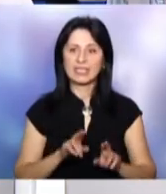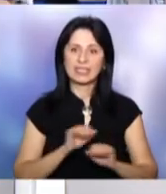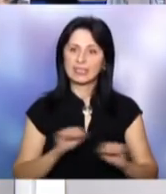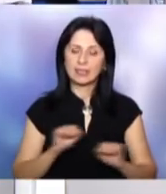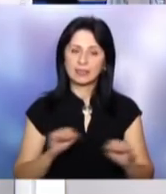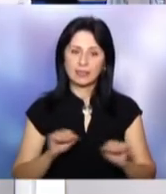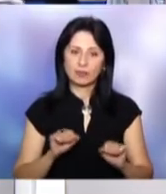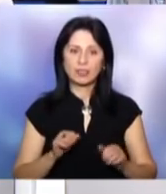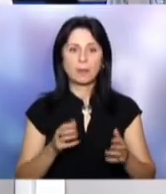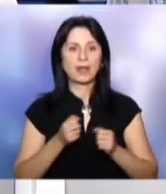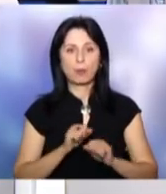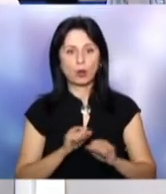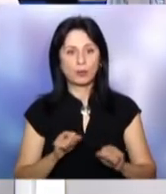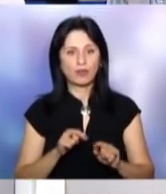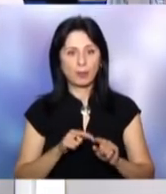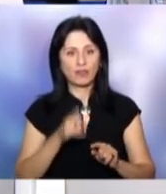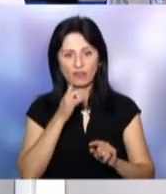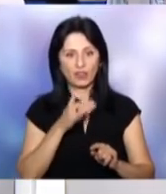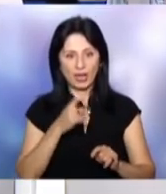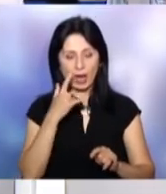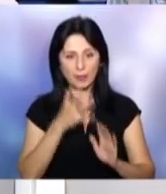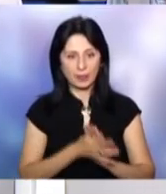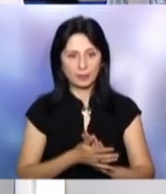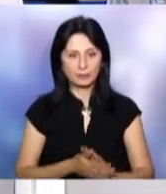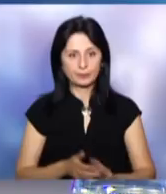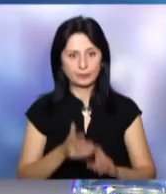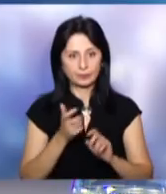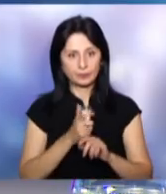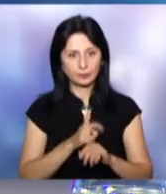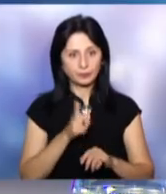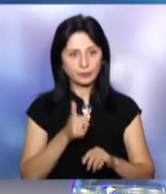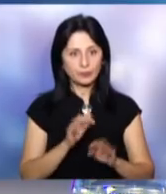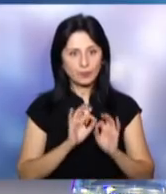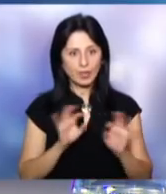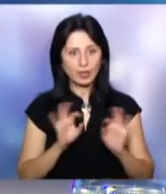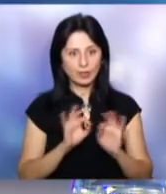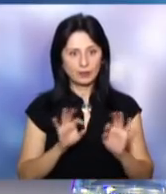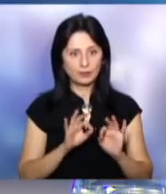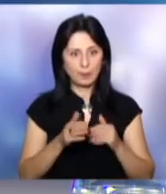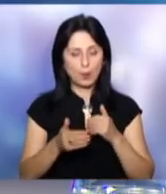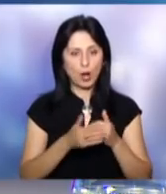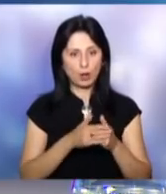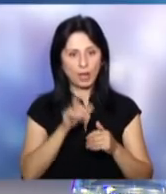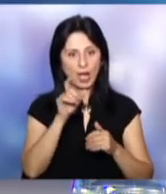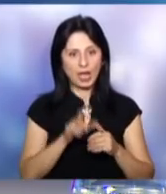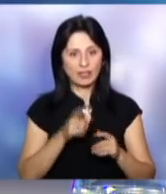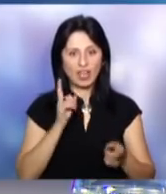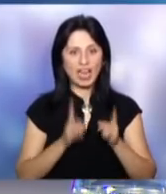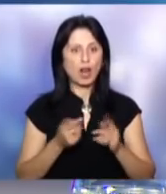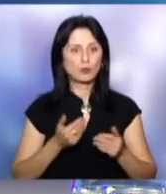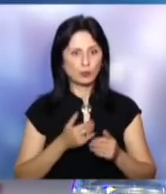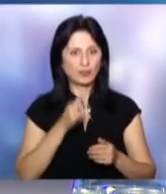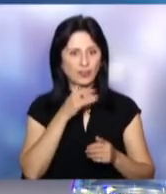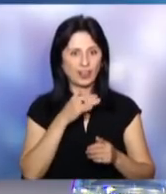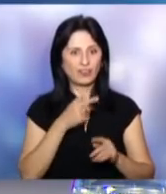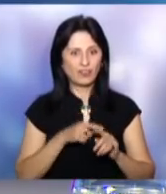არის, მიღებული არ არის და ამას ვერ გამიგებენ, ხო? თქვენ ძალიან კარგად მიუახლოვეთ ადამიანის რეალურ